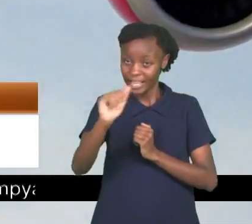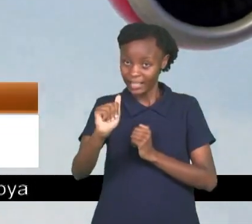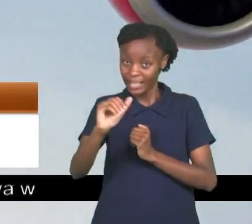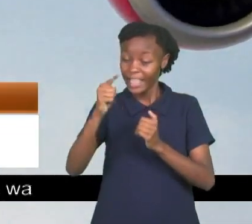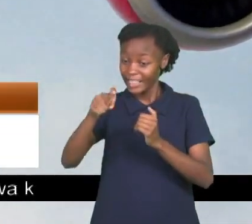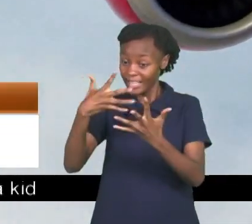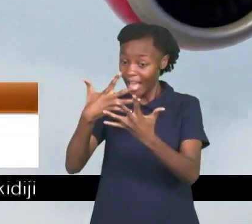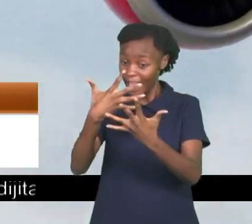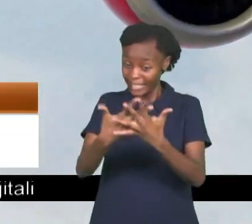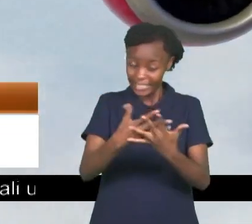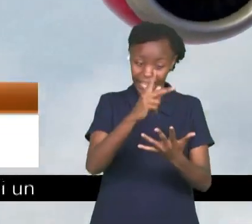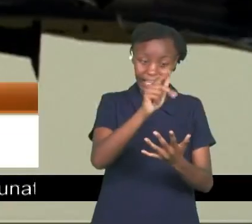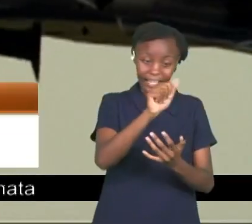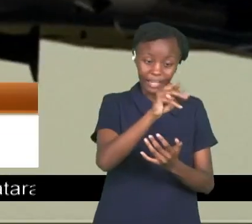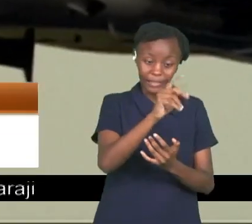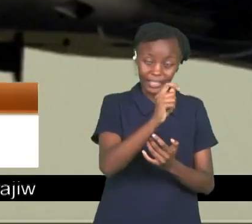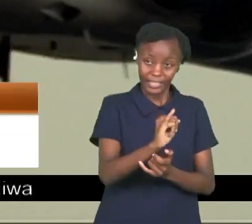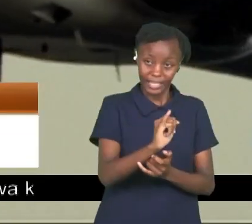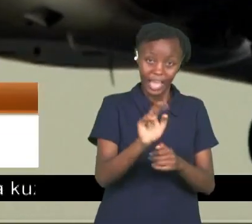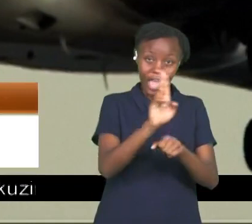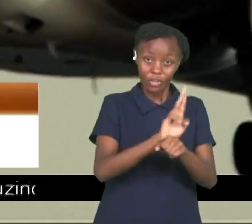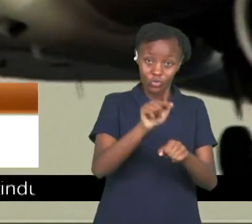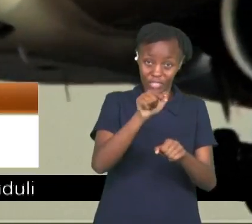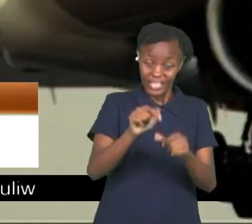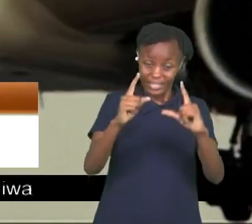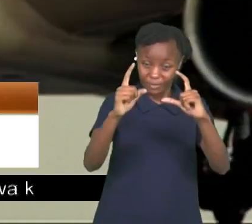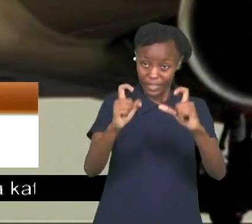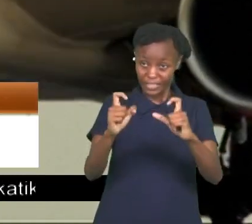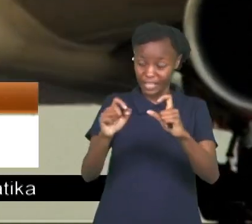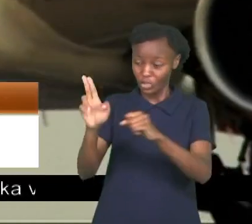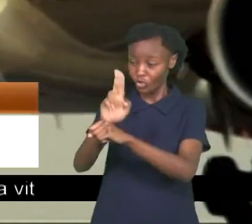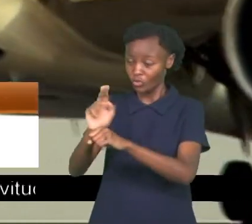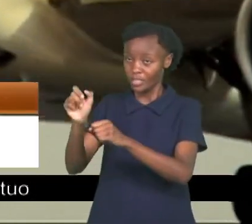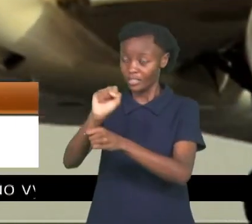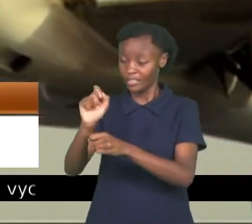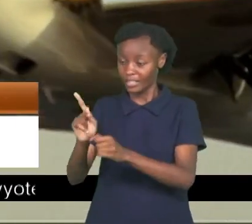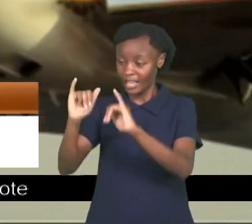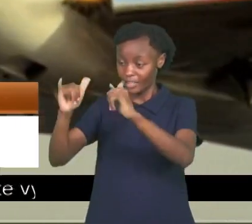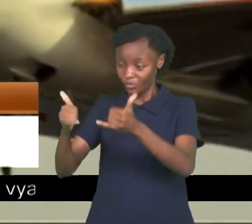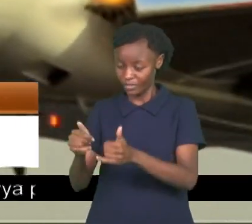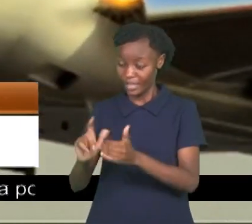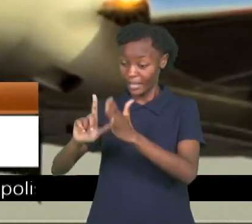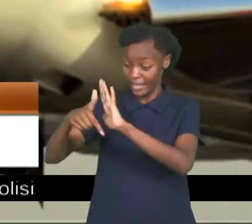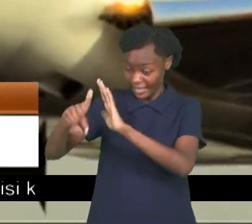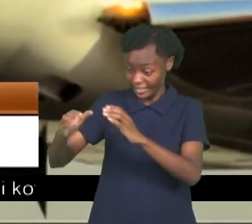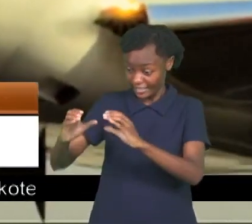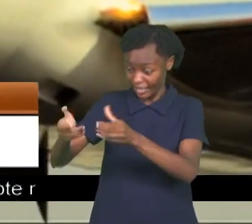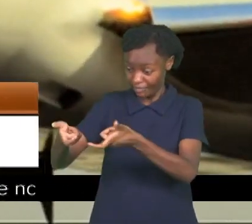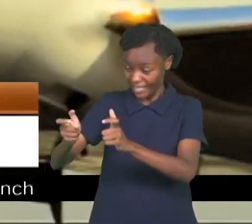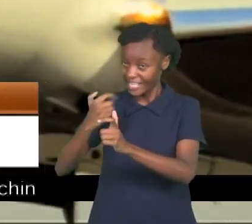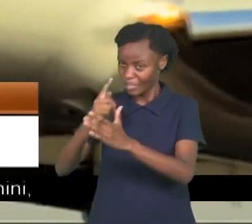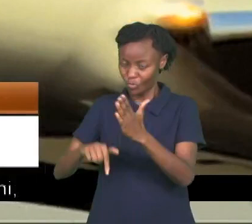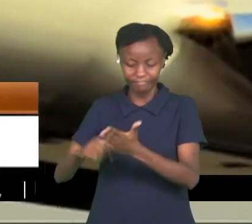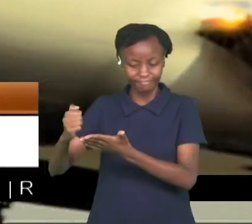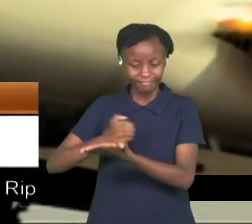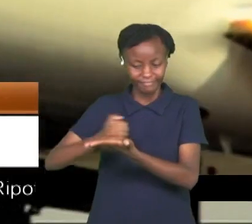Kamiti ambaye picha zake zilitumika kwenye habari za Sky News. Sky News kisha wakachapisha habari zingine